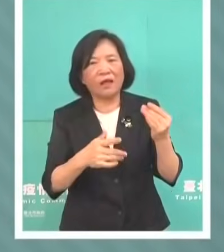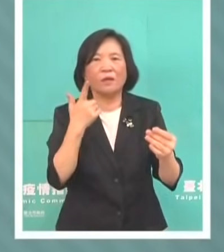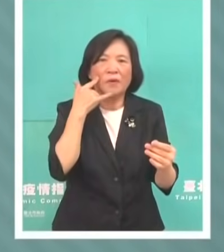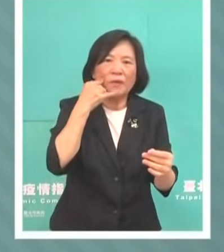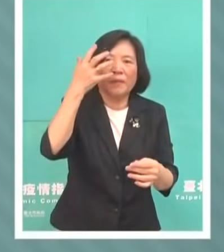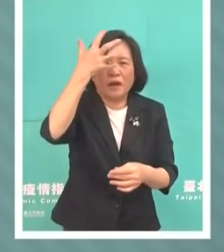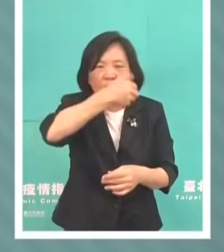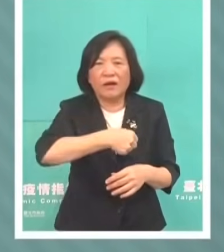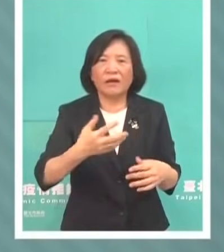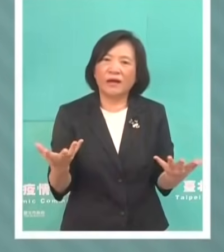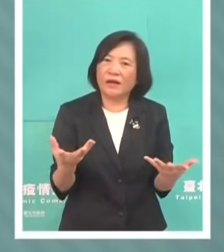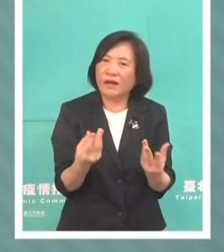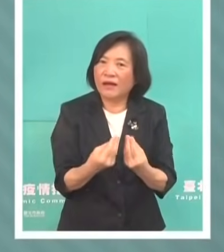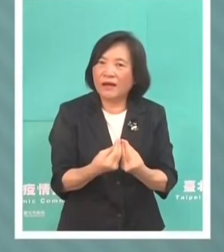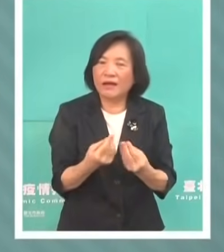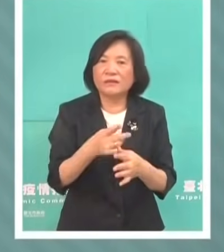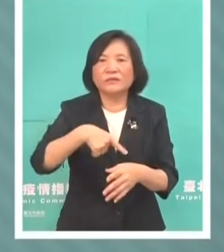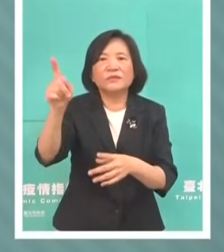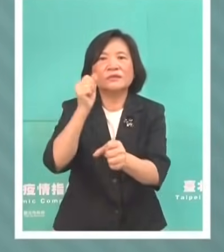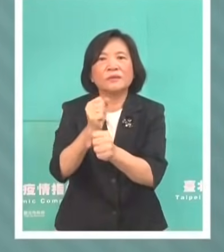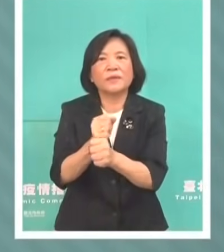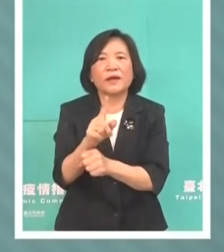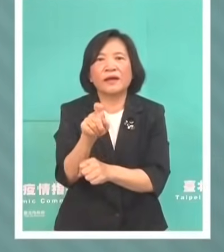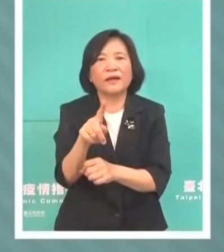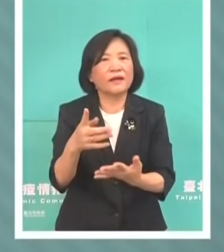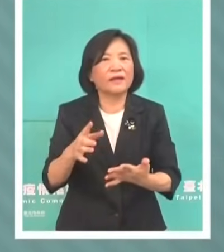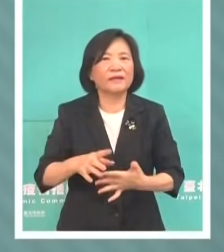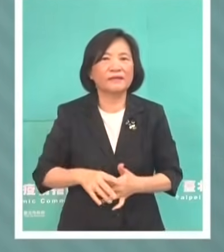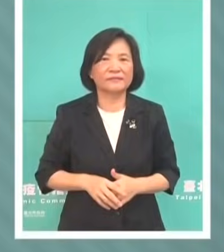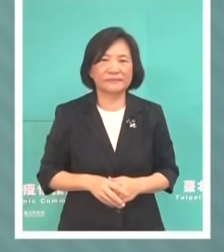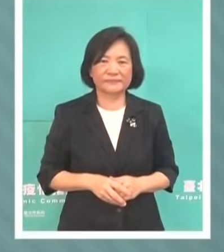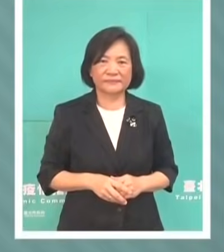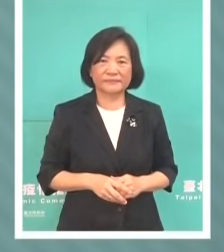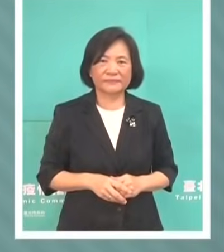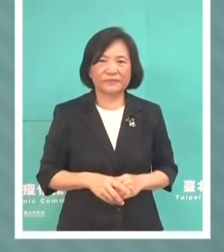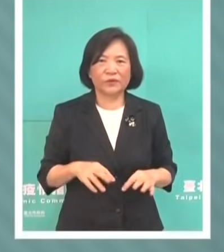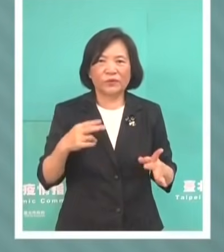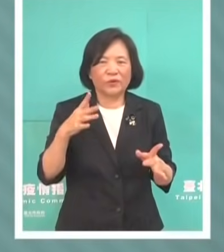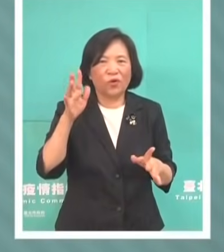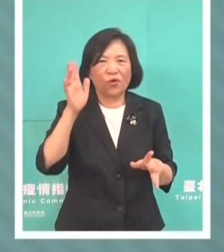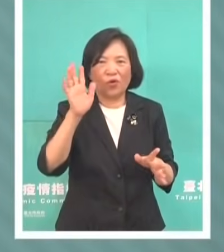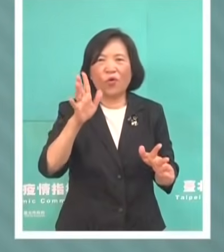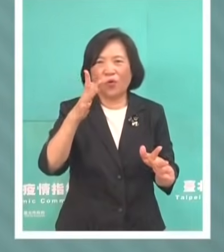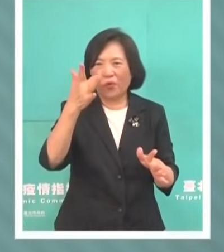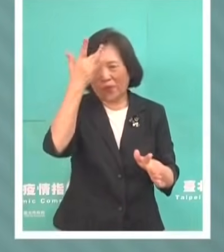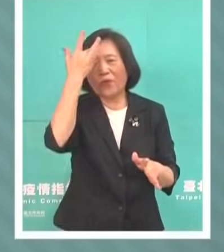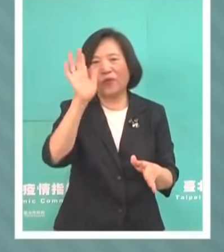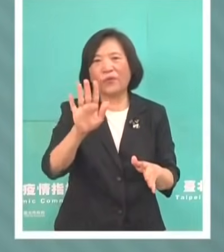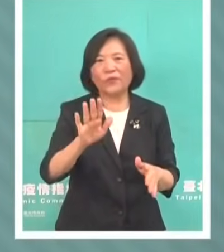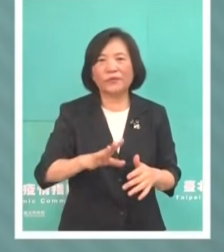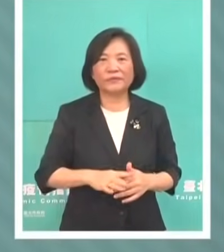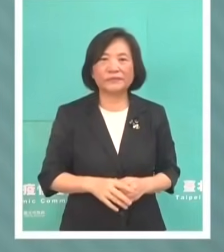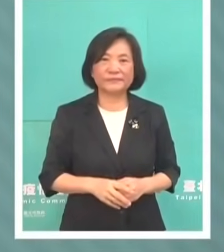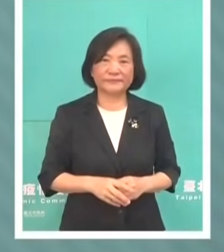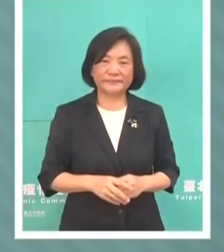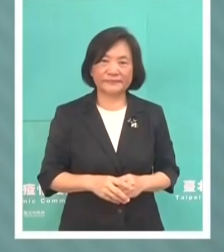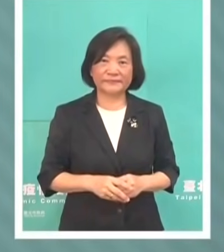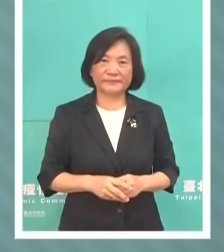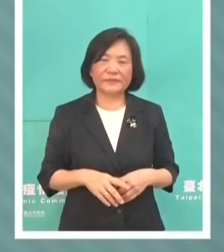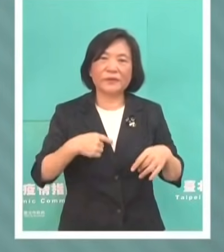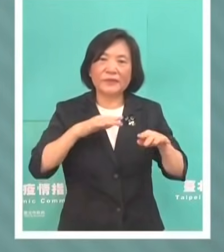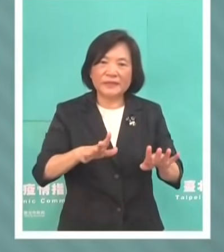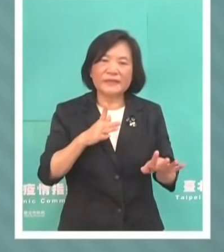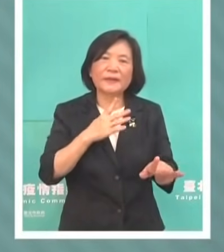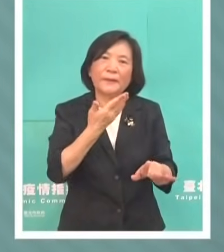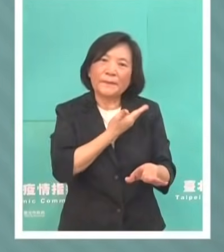个小朋友，你知道吗？他变成不能上班，这个也是困扰。所以我们在放宽的